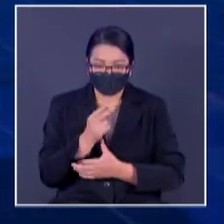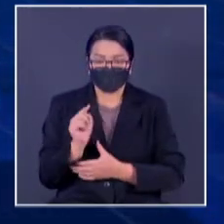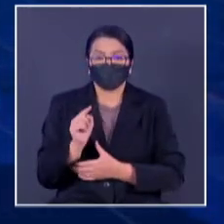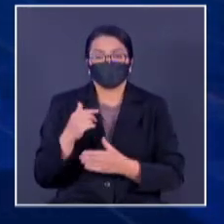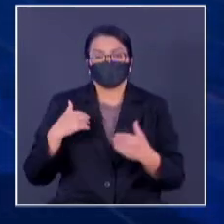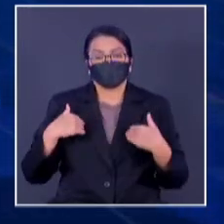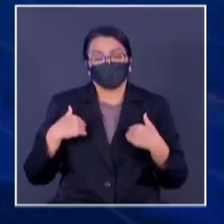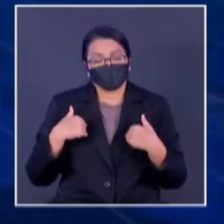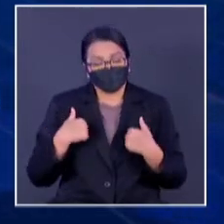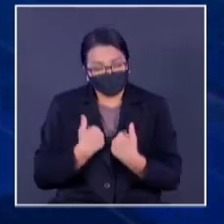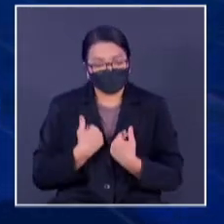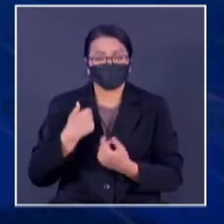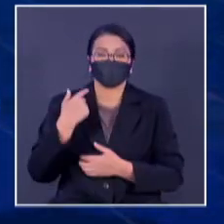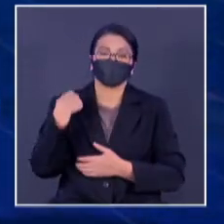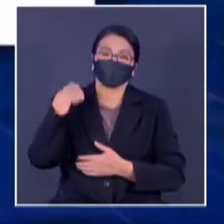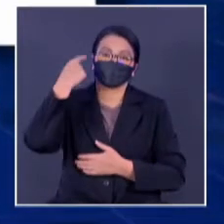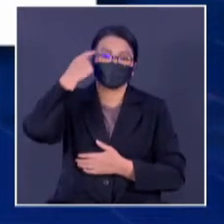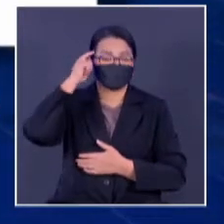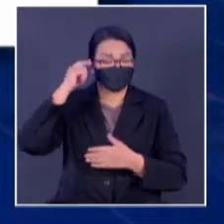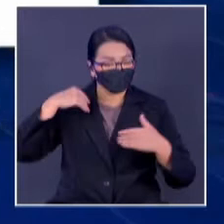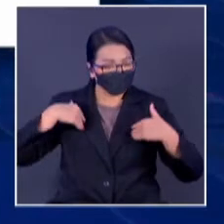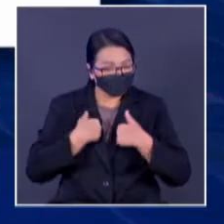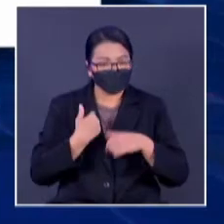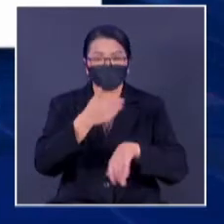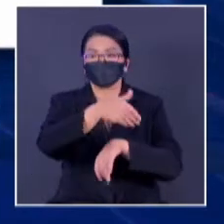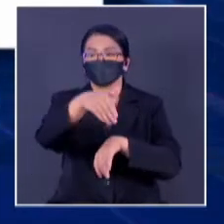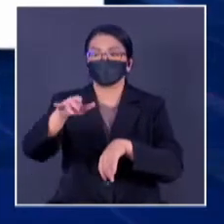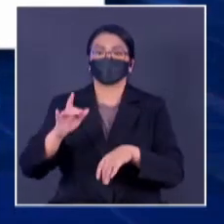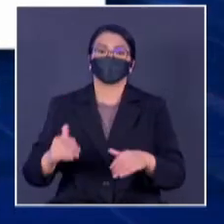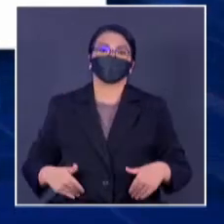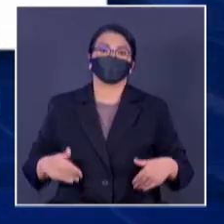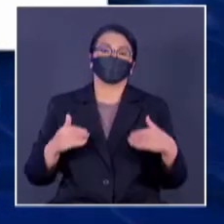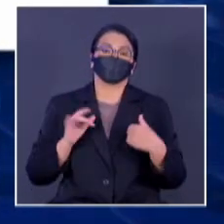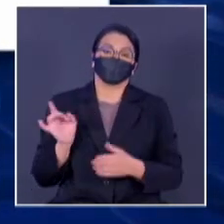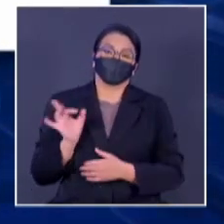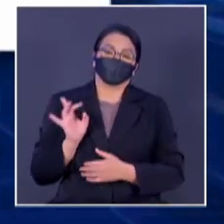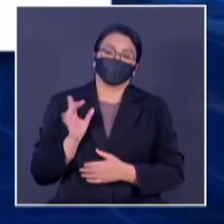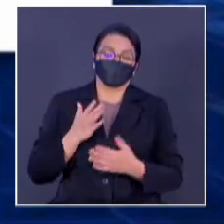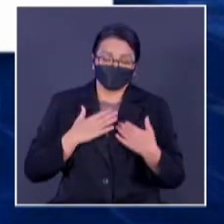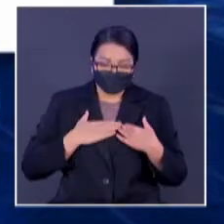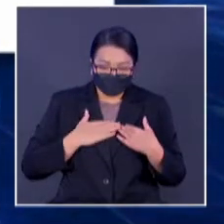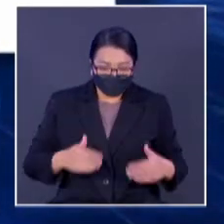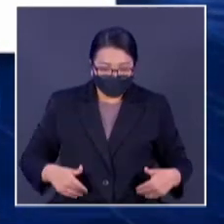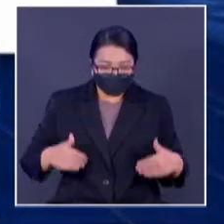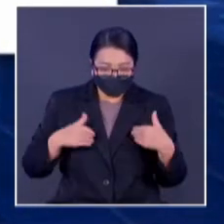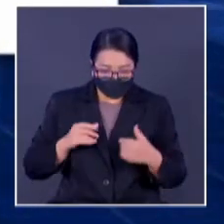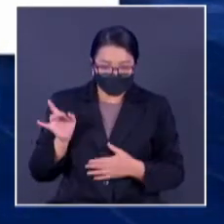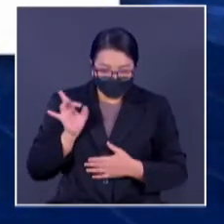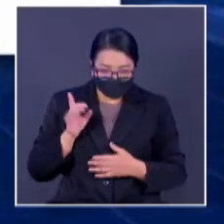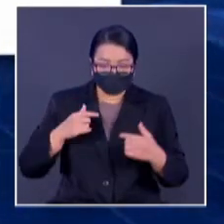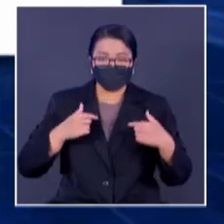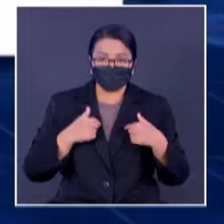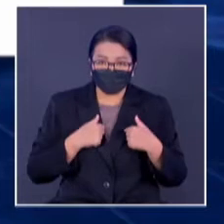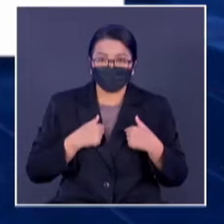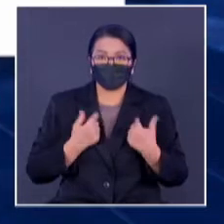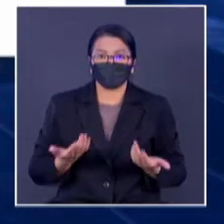เหนื่อยจนไม่รู้ว่าจะเหนื่อยยังไงคนอื่นอยู่รอดแล้วเราจะอยู่รอดกันหรือเปล่านี่คือความรู้สึกภายในใ